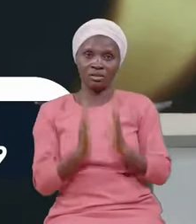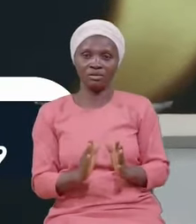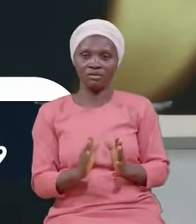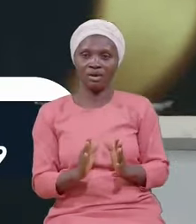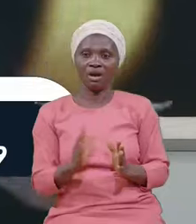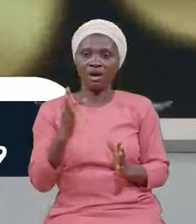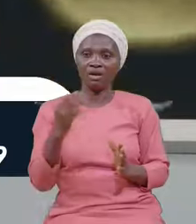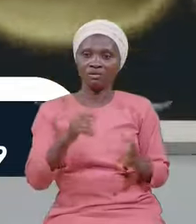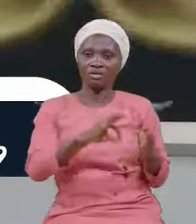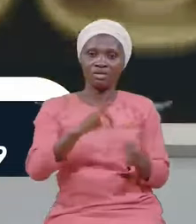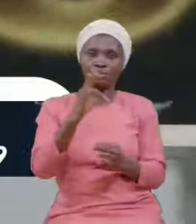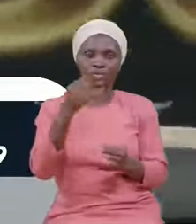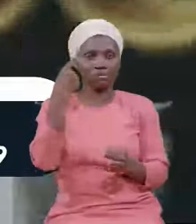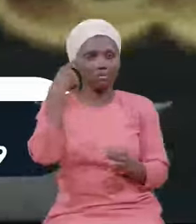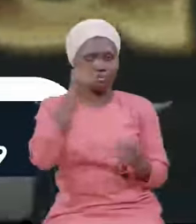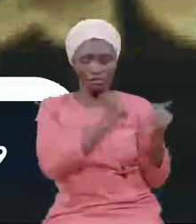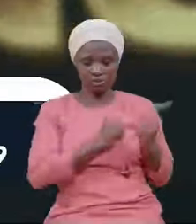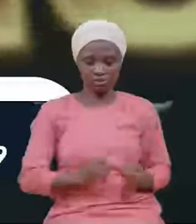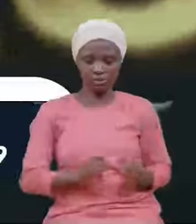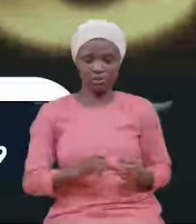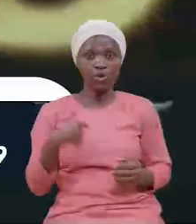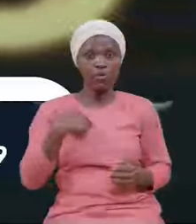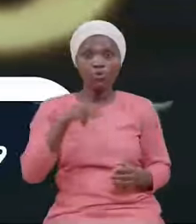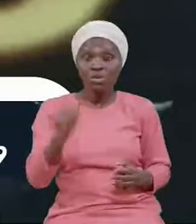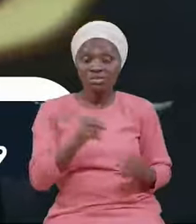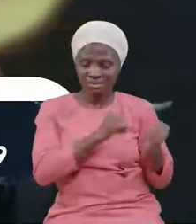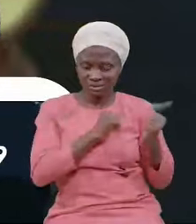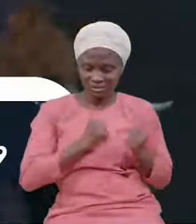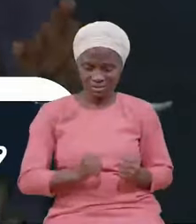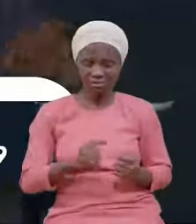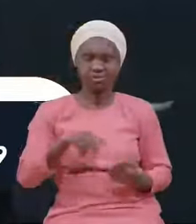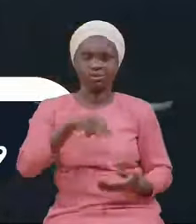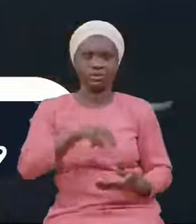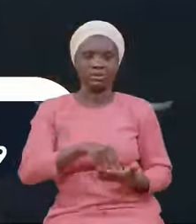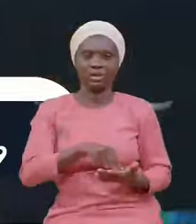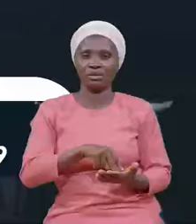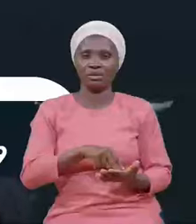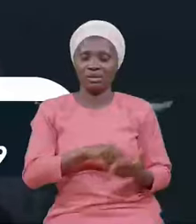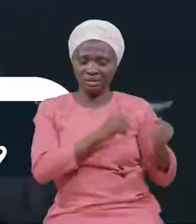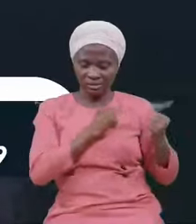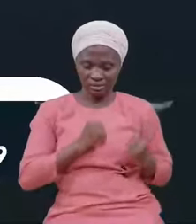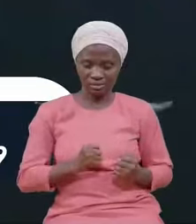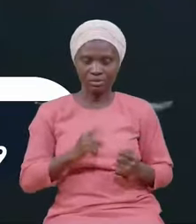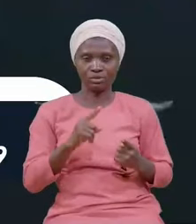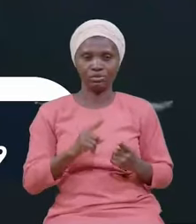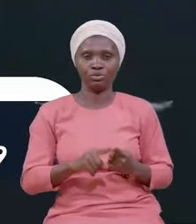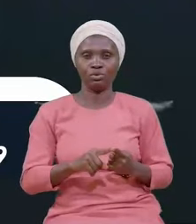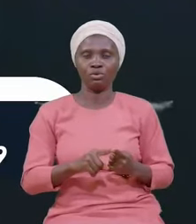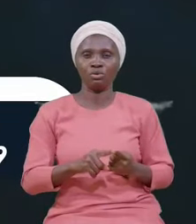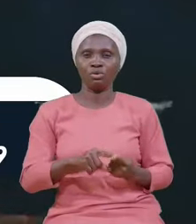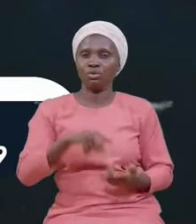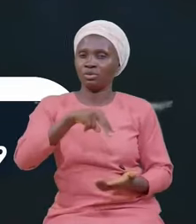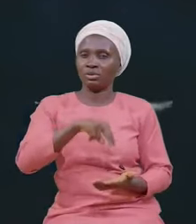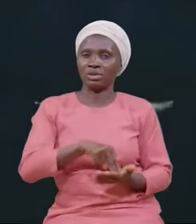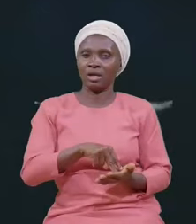avons besoin de la force pour tenir ferme, la force pour tenir